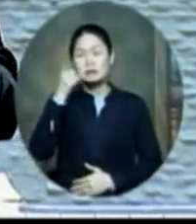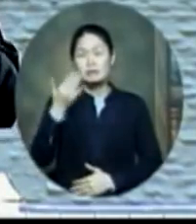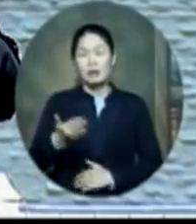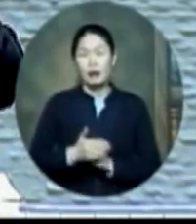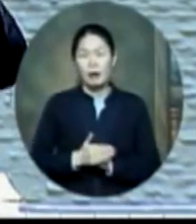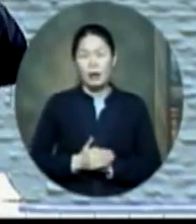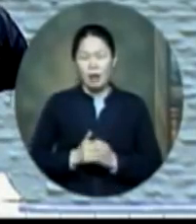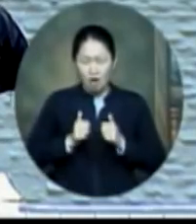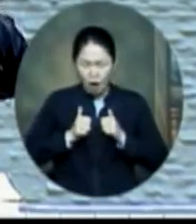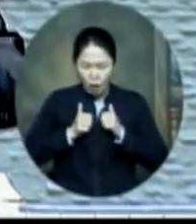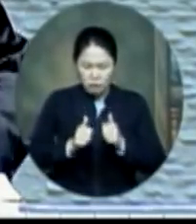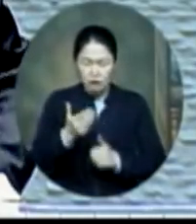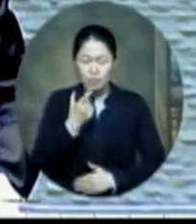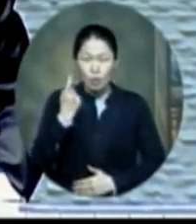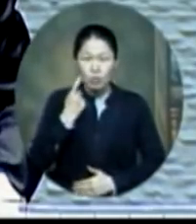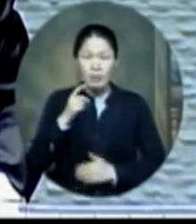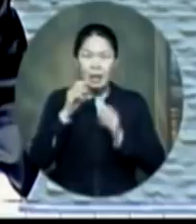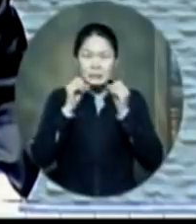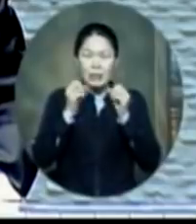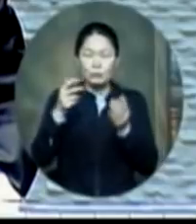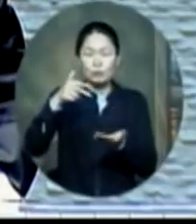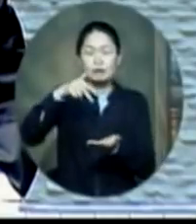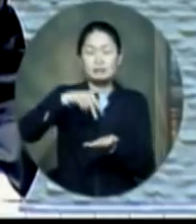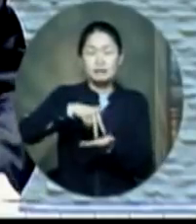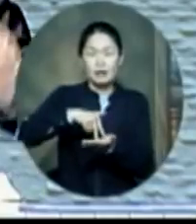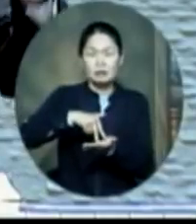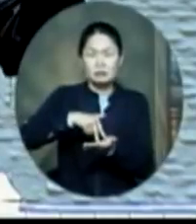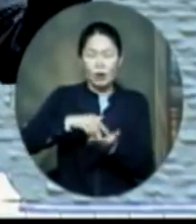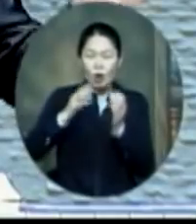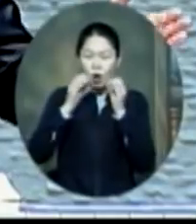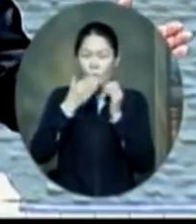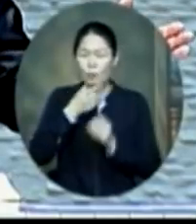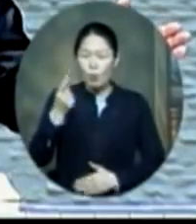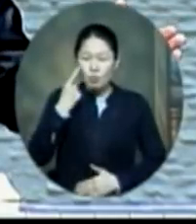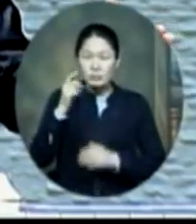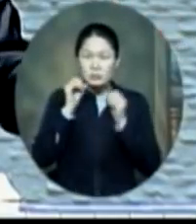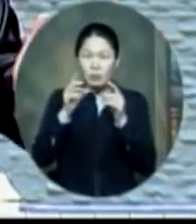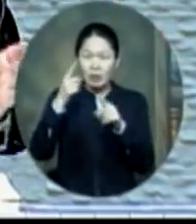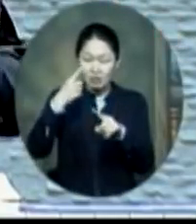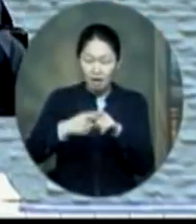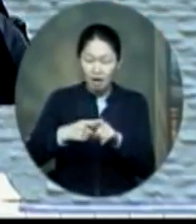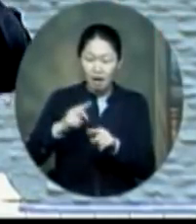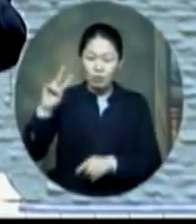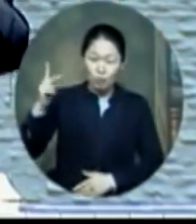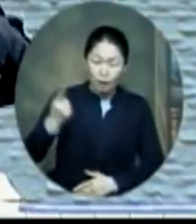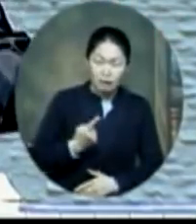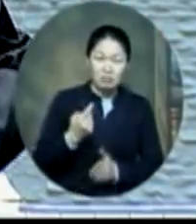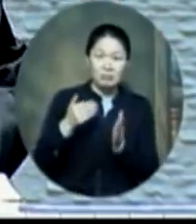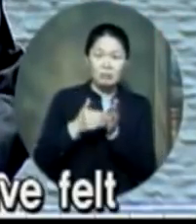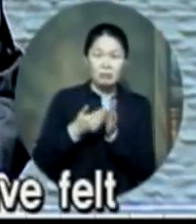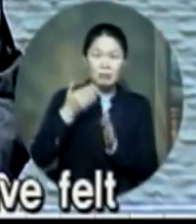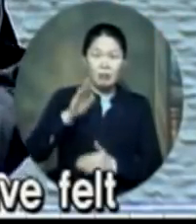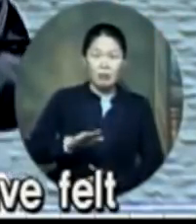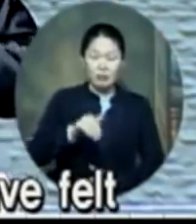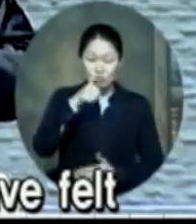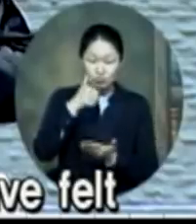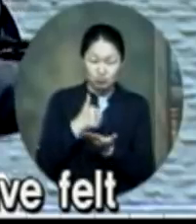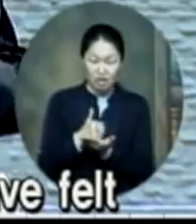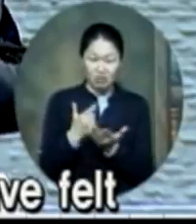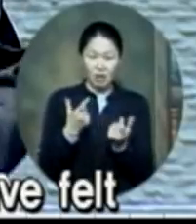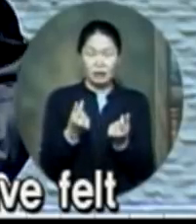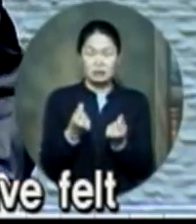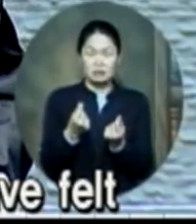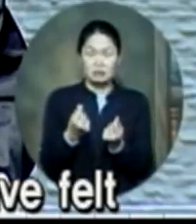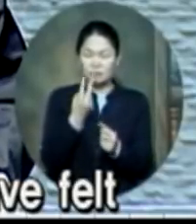열심히 복음의 사도로서 복음을 증거하다가 모교회라고 돌아왔는데 죄인 취급을 받는 사도 바울의